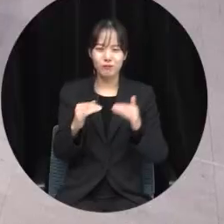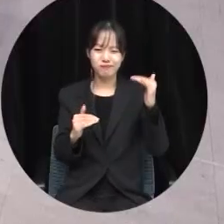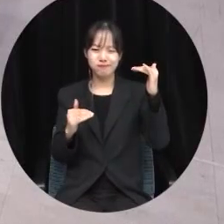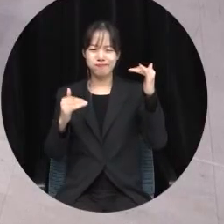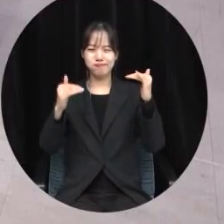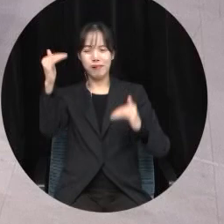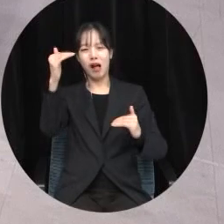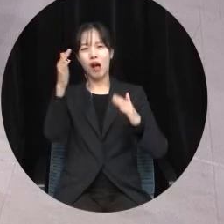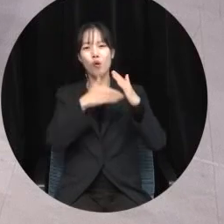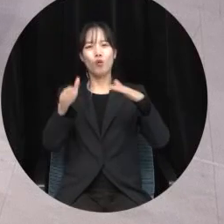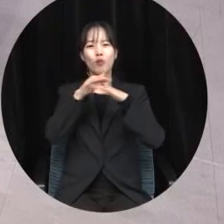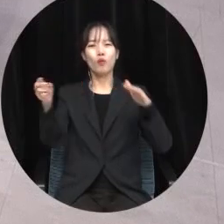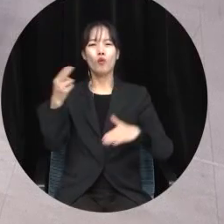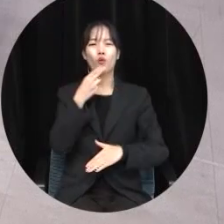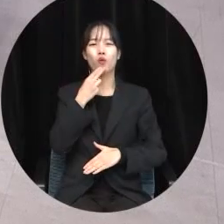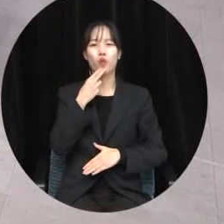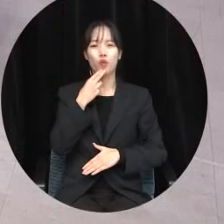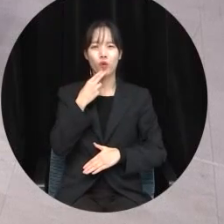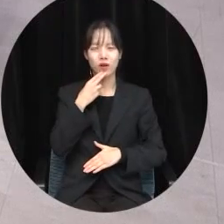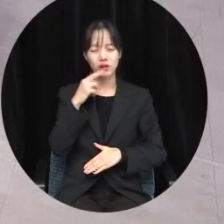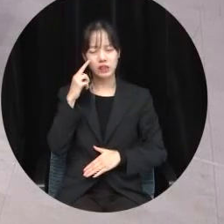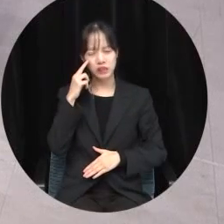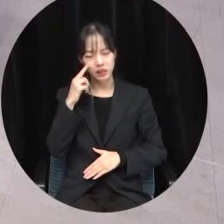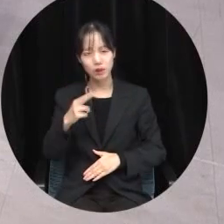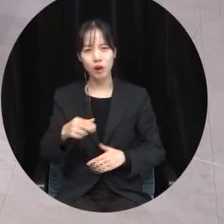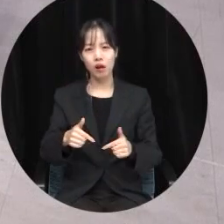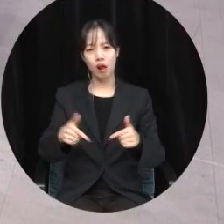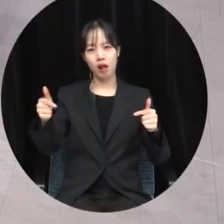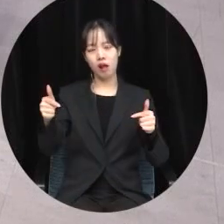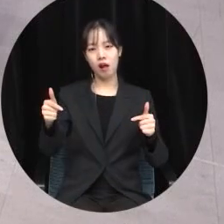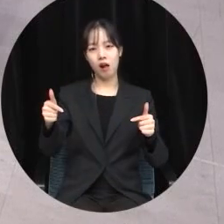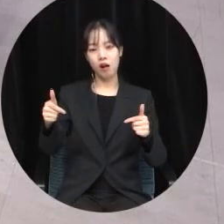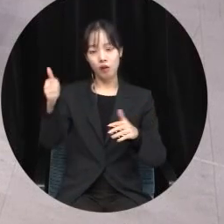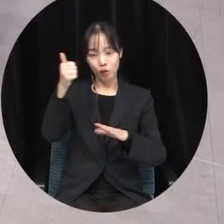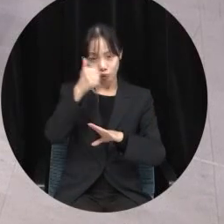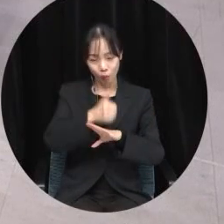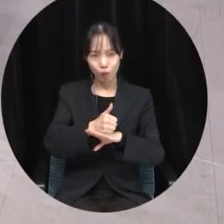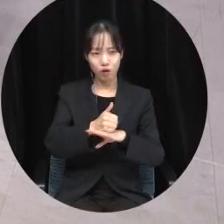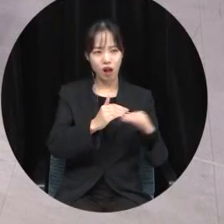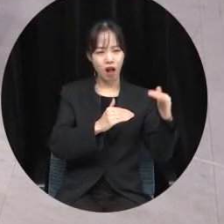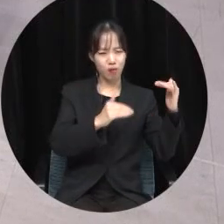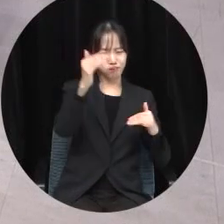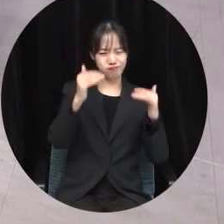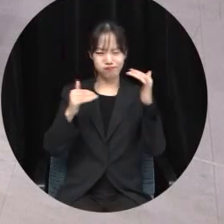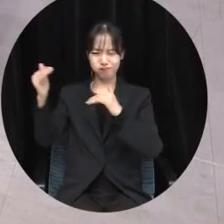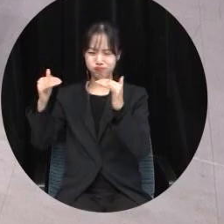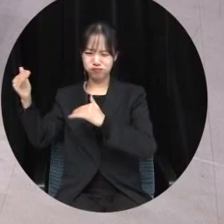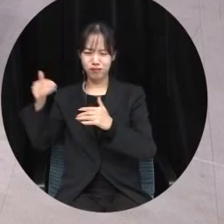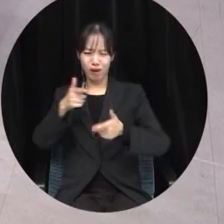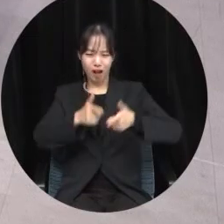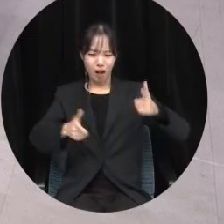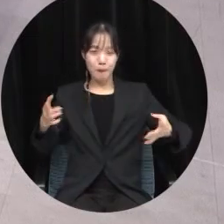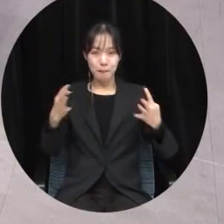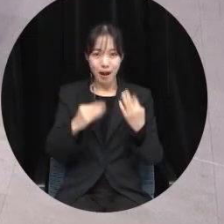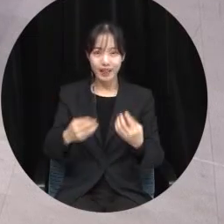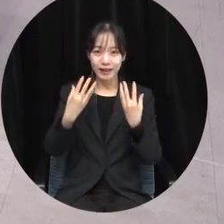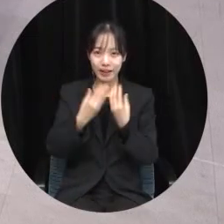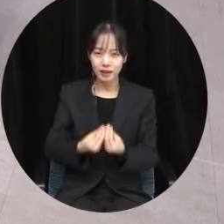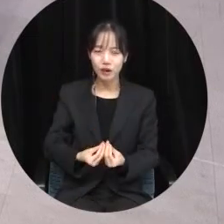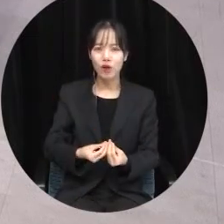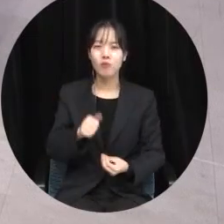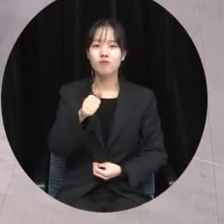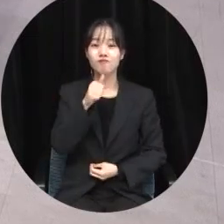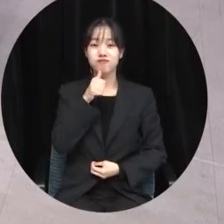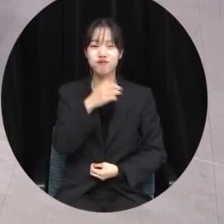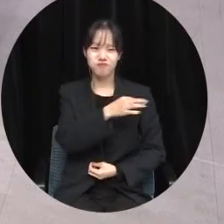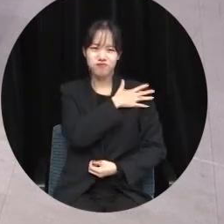심화되고 있습니다. 그 결과 여러 형태의 양극화가 나타나고 있는데요. 빈부 격차에 따른